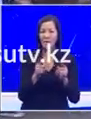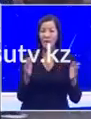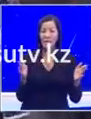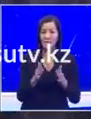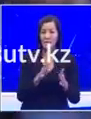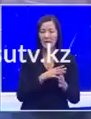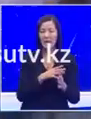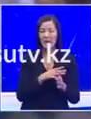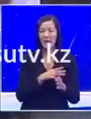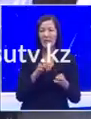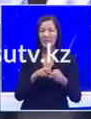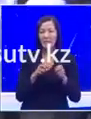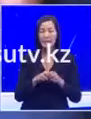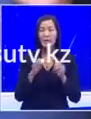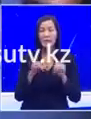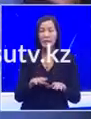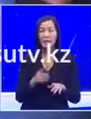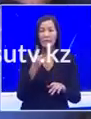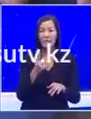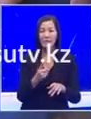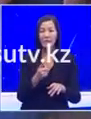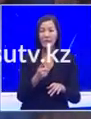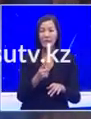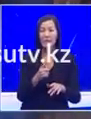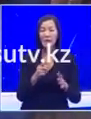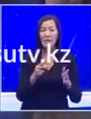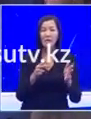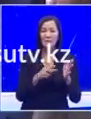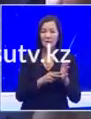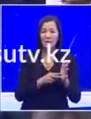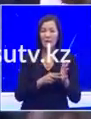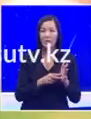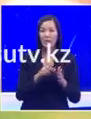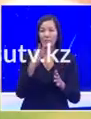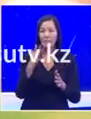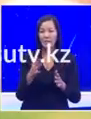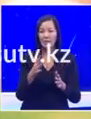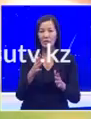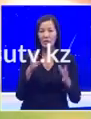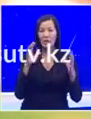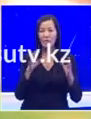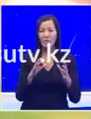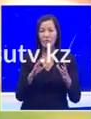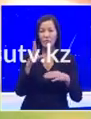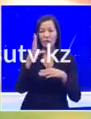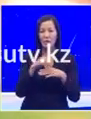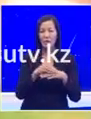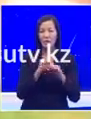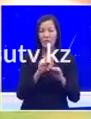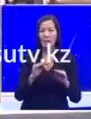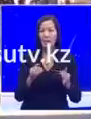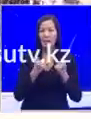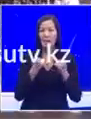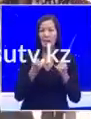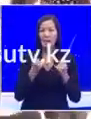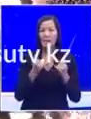шешілді. Дегенмен бірінші, жетінші, бесінші нөмірлі автобустар таңертең түсте кешке сабаққа барған, қайтқан балаларға лық